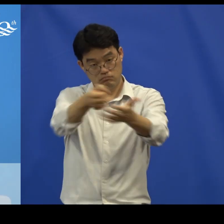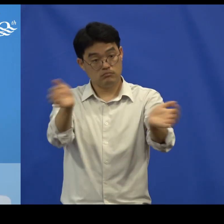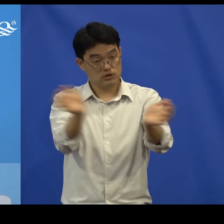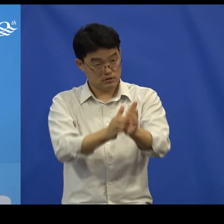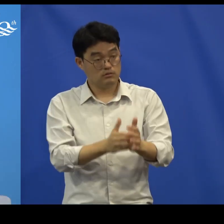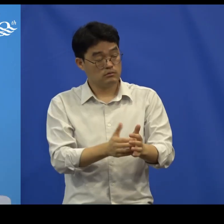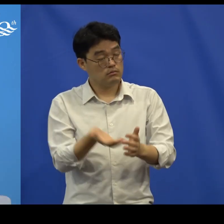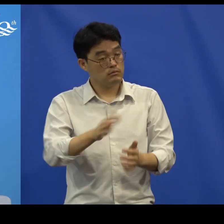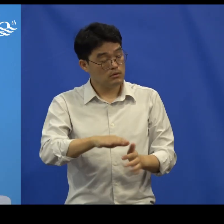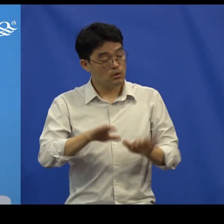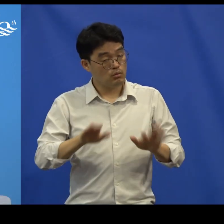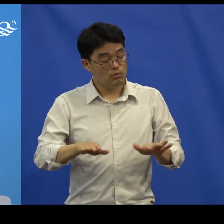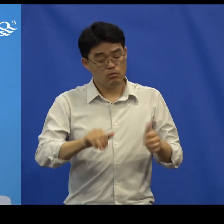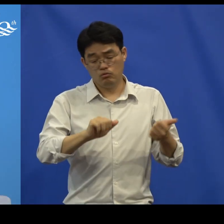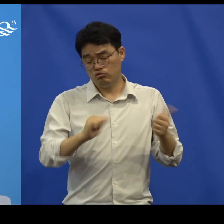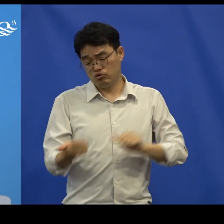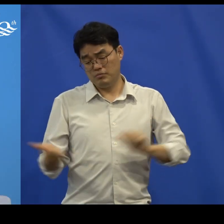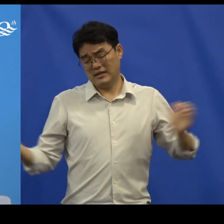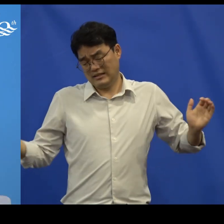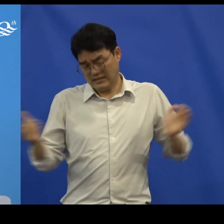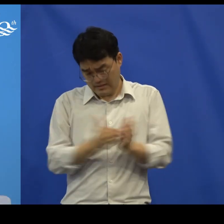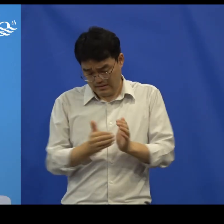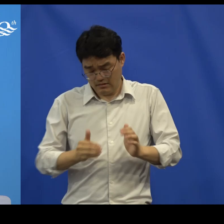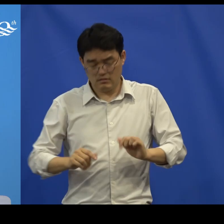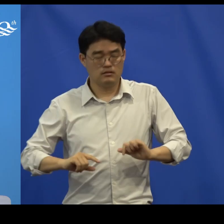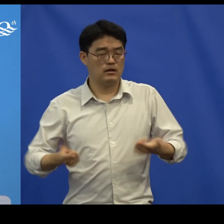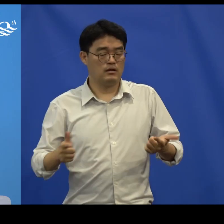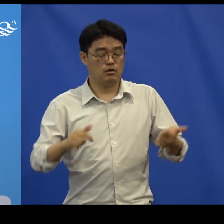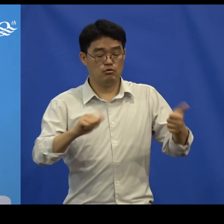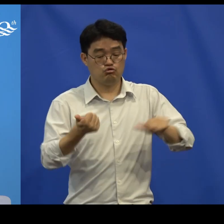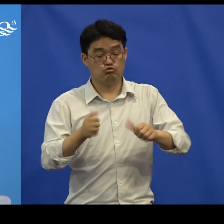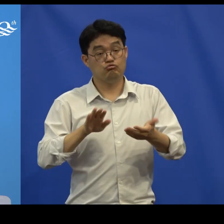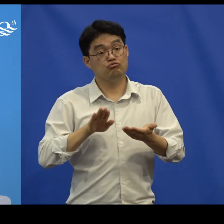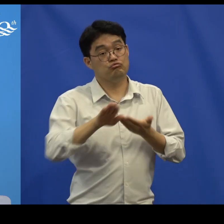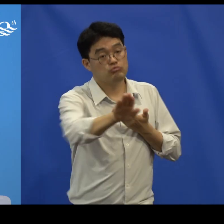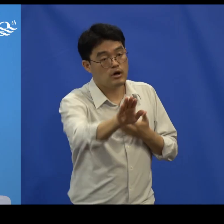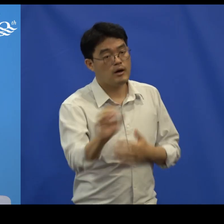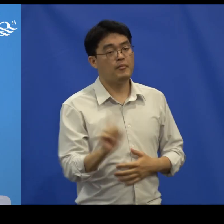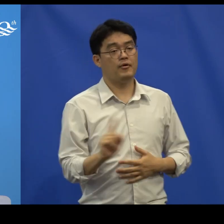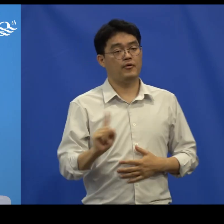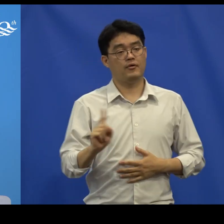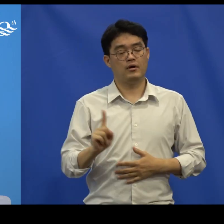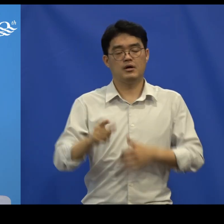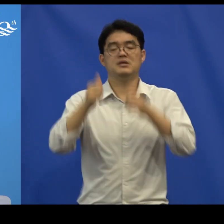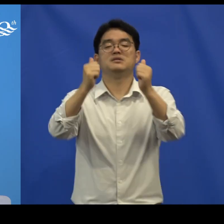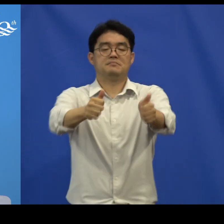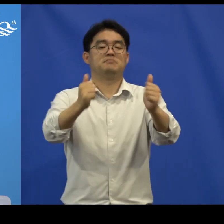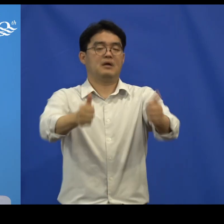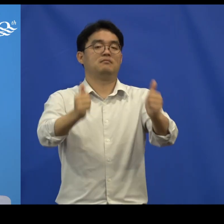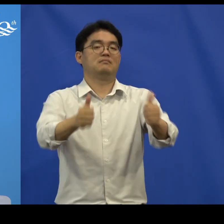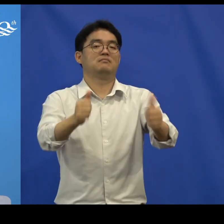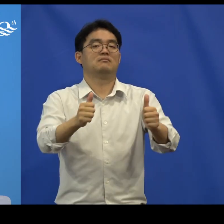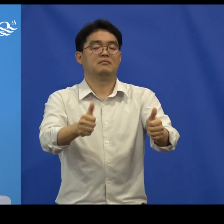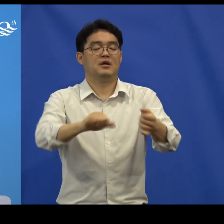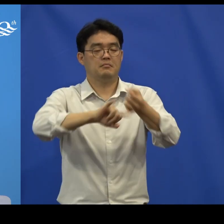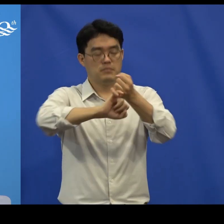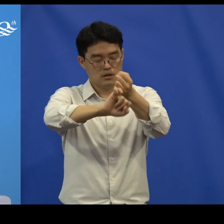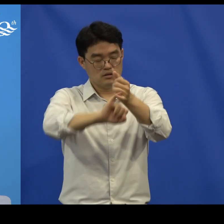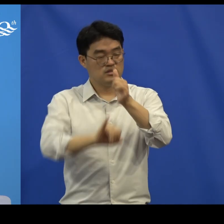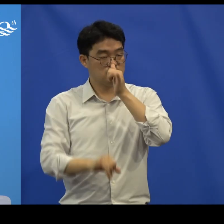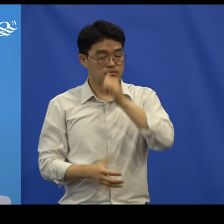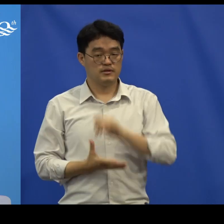아니라는 거죠. 오늘 간증도 그랬어요. 죽음이 끝이 아니다. 그 후에는 뭐가 있다고요? 심판이 있으리니. 심판이 있다는